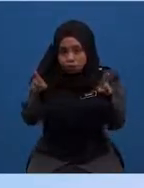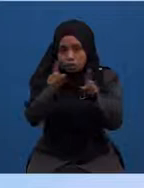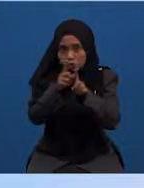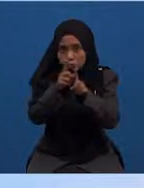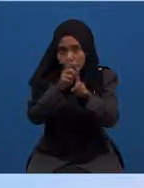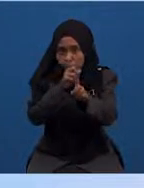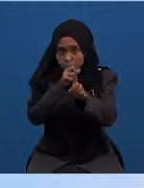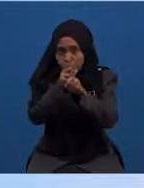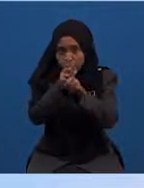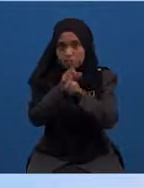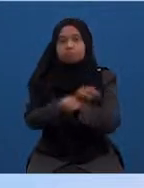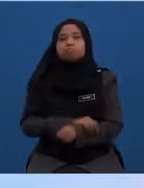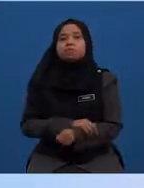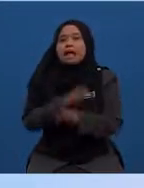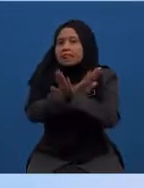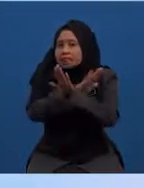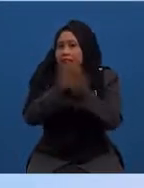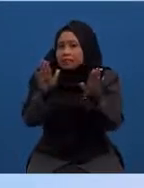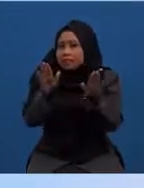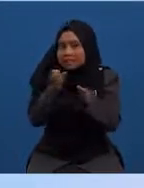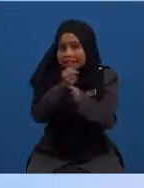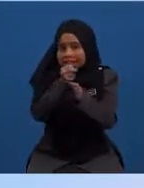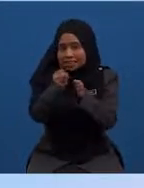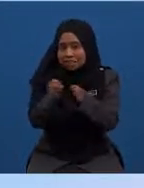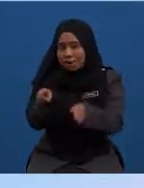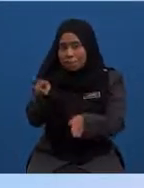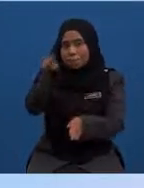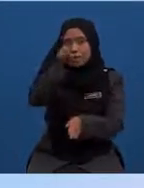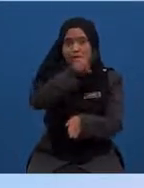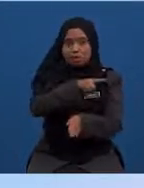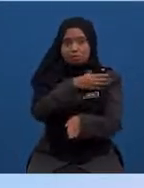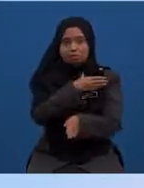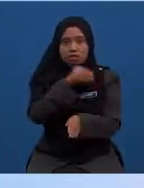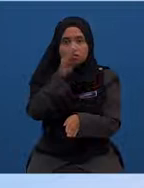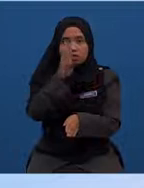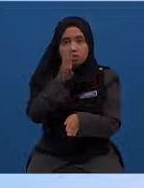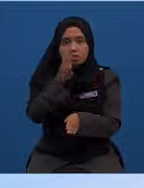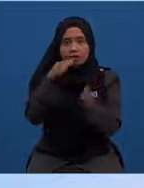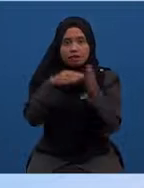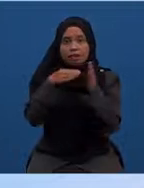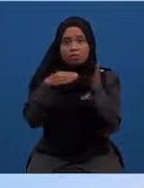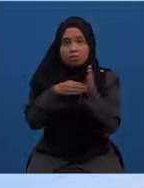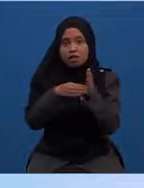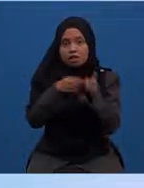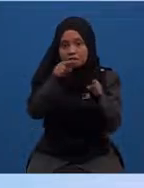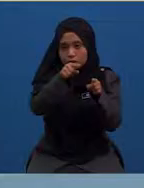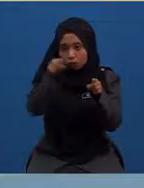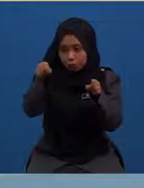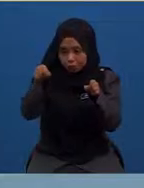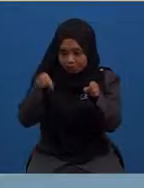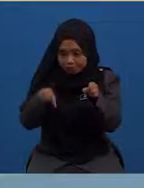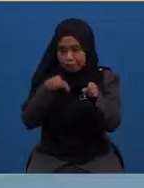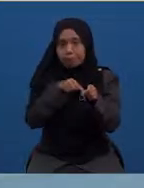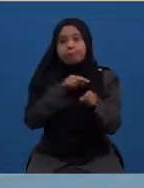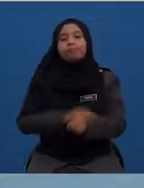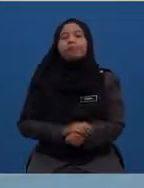sama panjang. Tiada sisi melengkung dan empat bilangan penjuru.